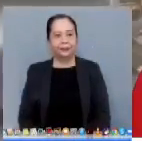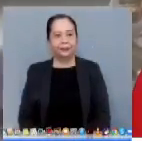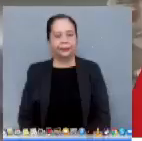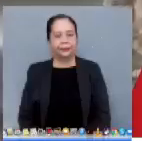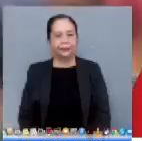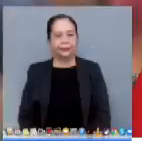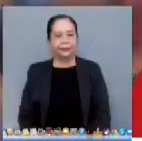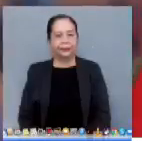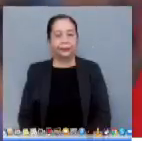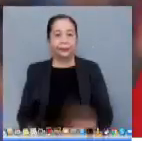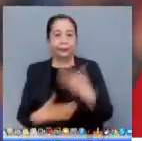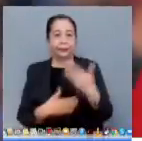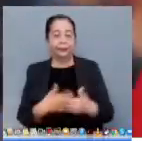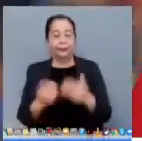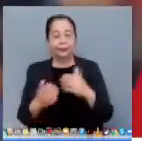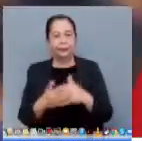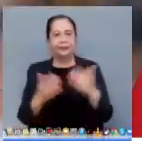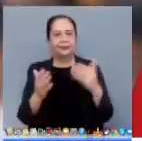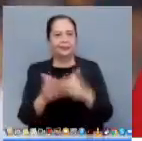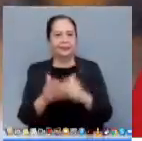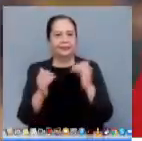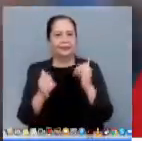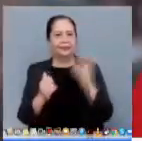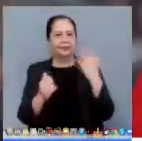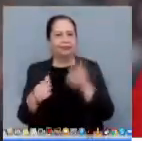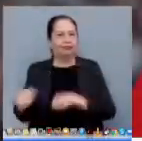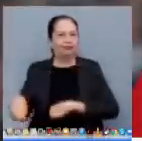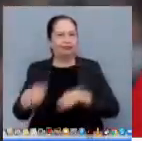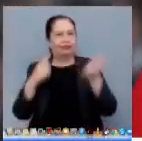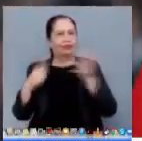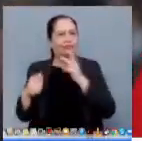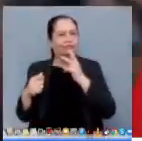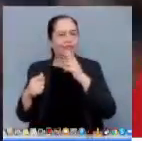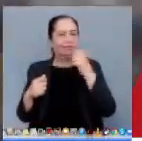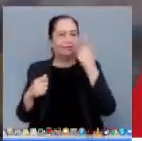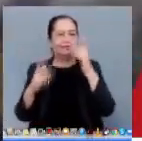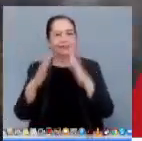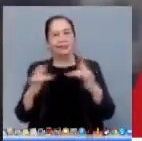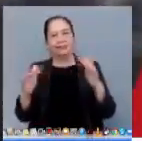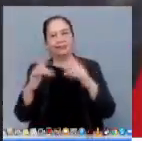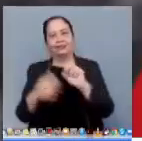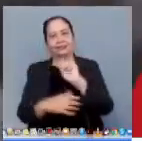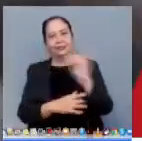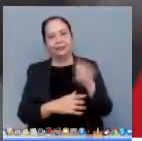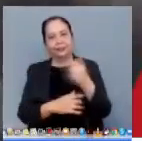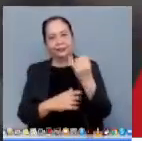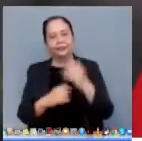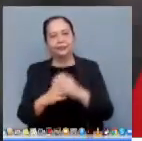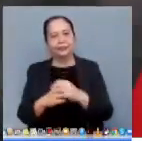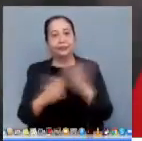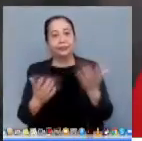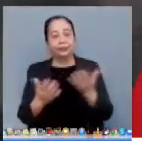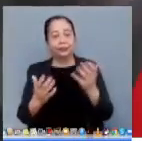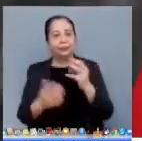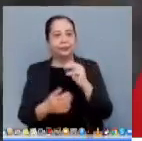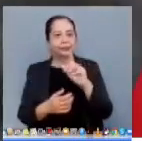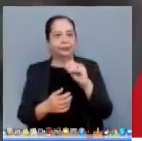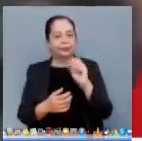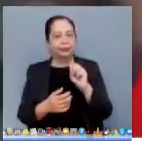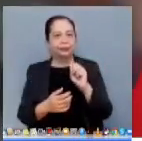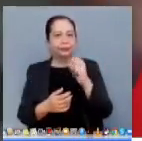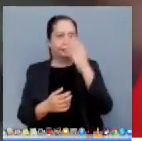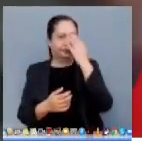Muling isinagawa ang dapit o basaan ng tubig para sa kapistahan ni San Juan Bautista sa Malolos, Bulacan. Nagsasayawan